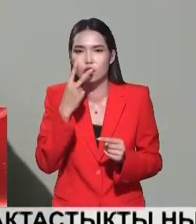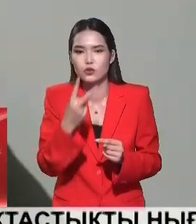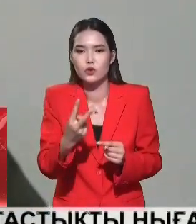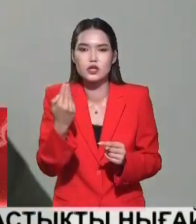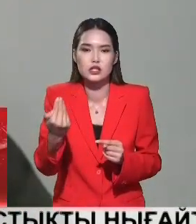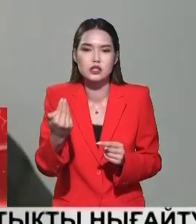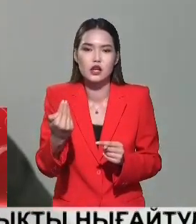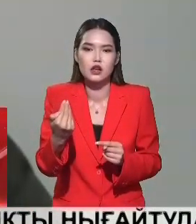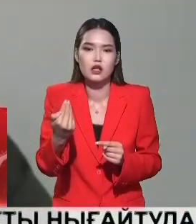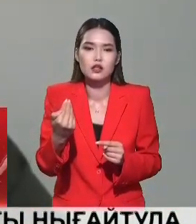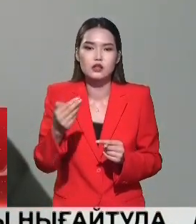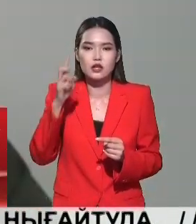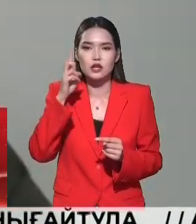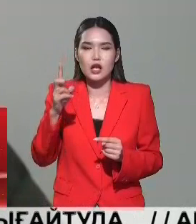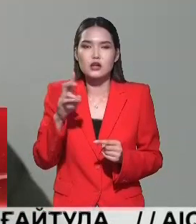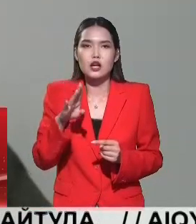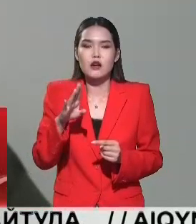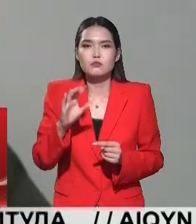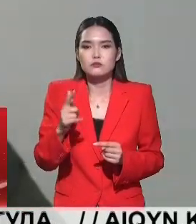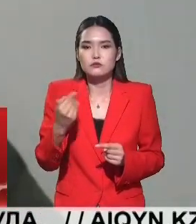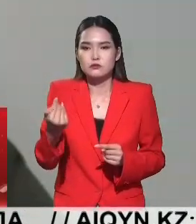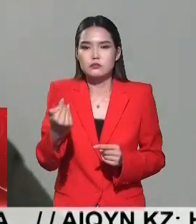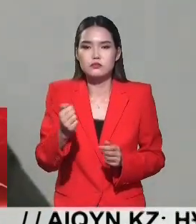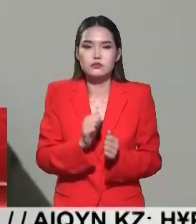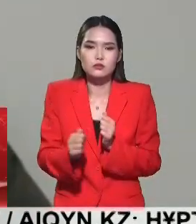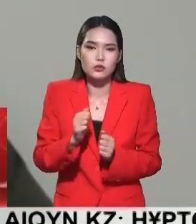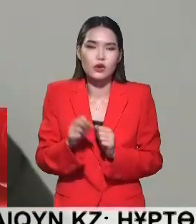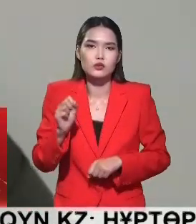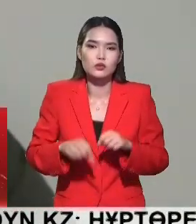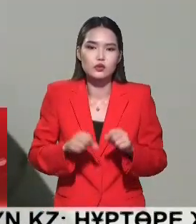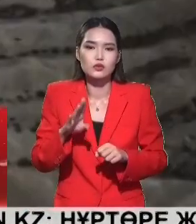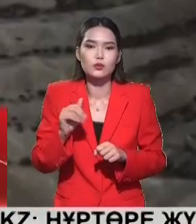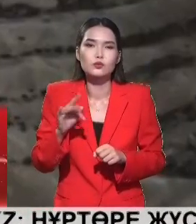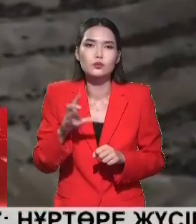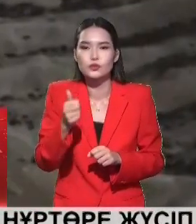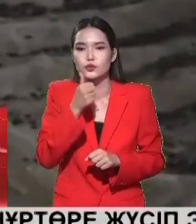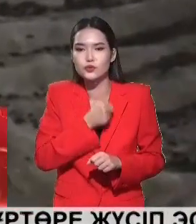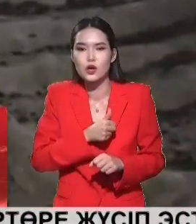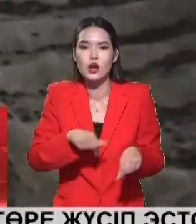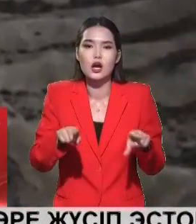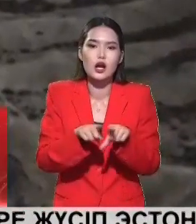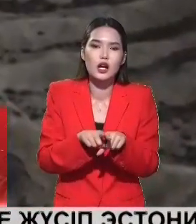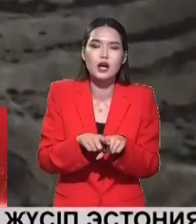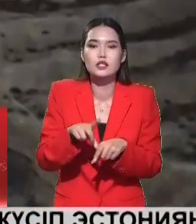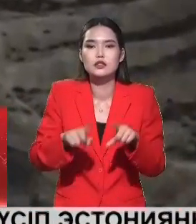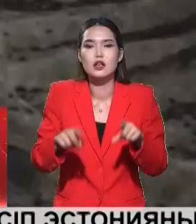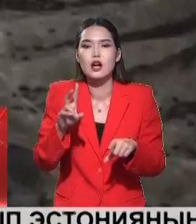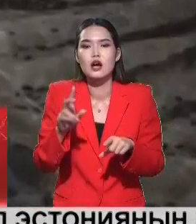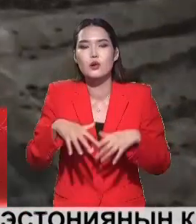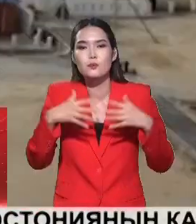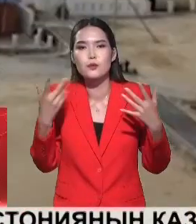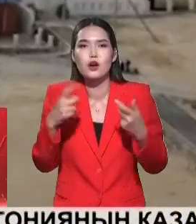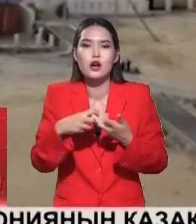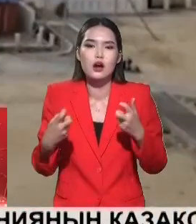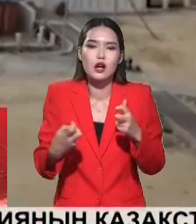ол еліміздің имиджін туристік тұрғыда көп көтереді деген сенім бар. Сондай ақ туризм саласында ақсап тұрған тағы бір мәселе